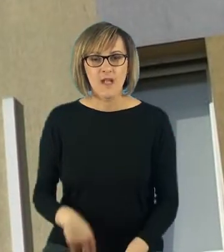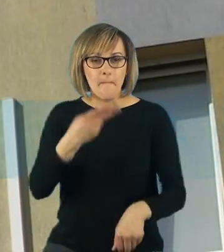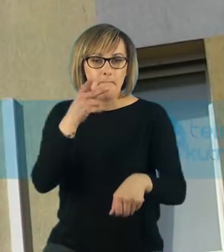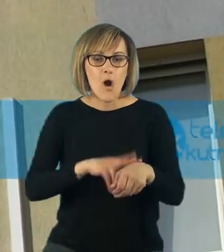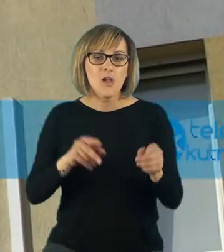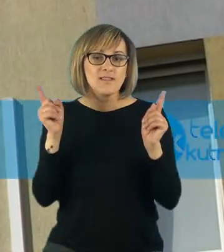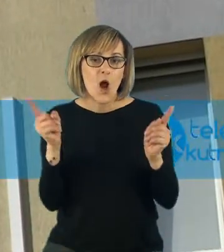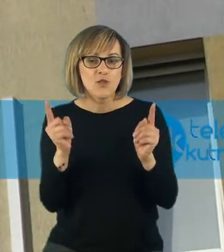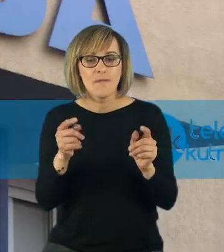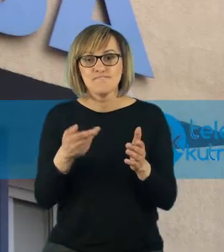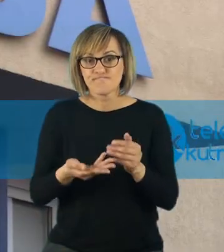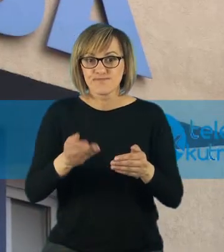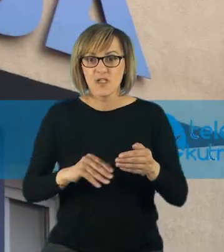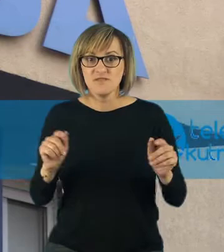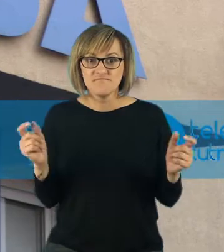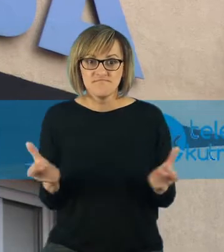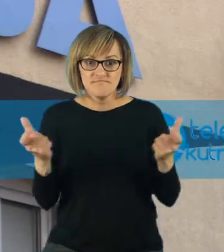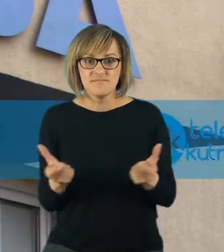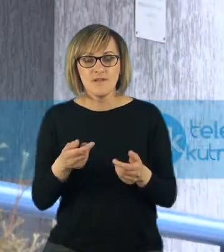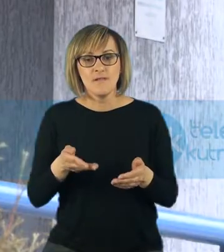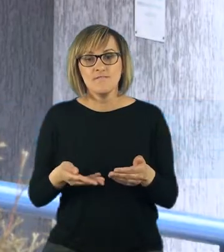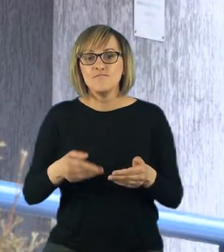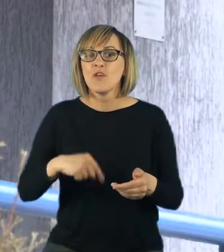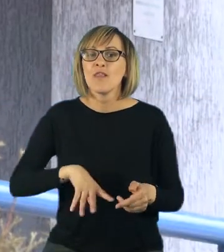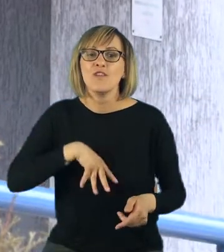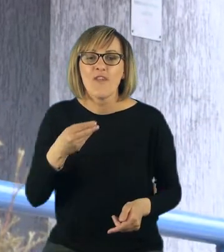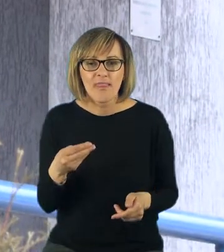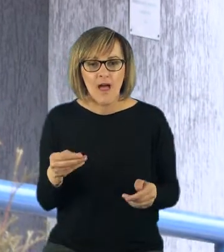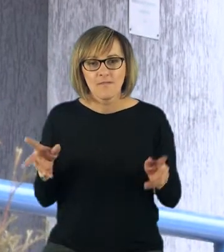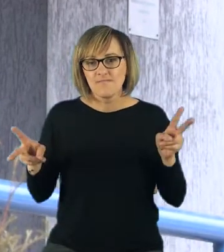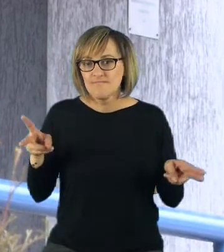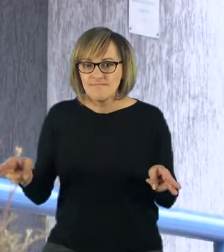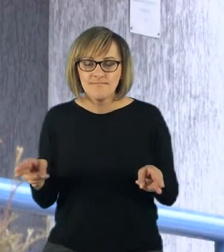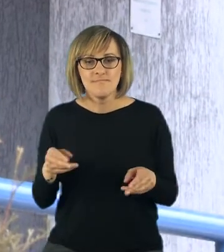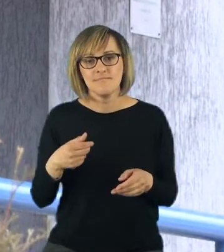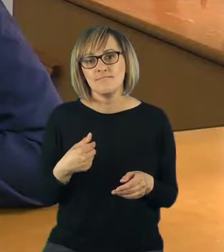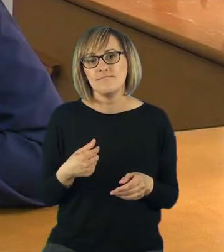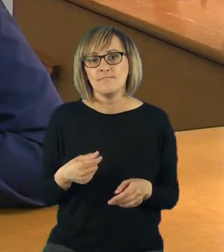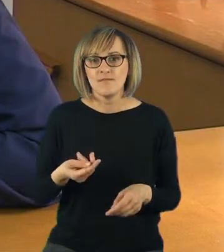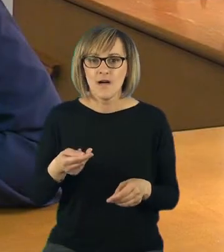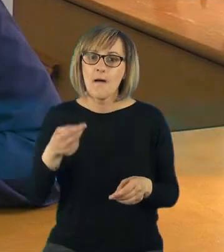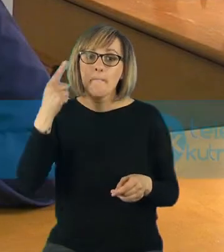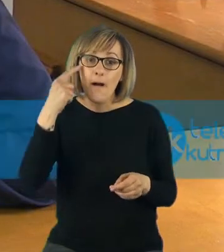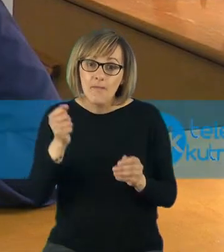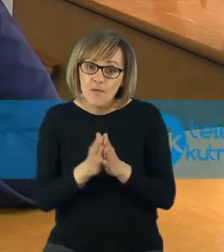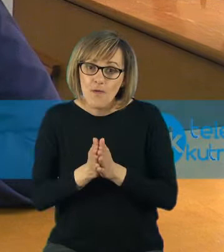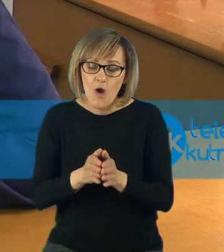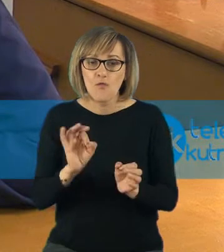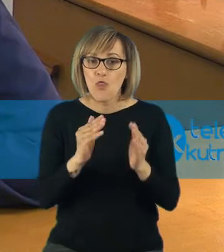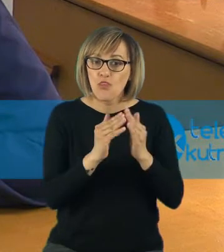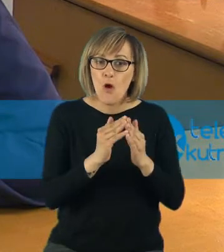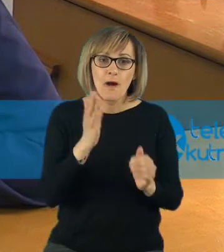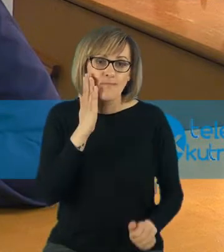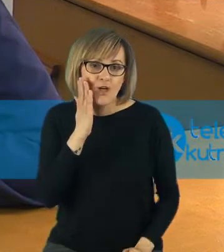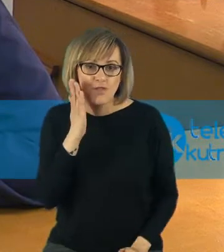Policja ostrzega przed zagrożeniami, które mogą czekać na nas w czasie świąt wielkanocnych. Wyjeżdżając z domu na czas świąt, pamiętajmy o naszych domach,